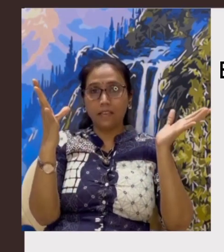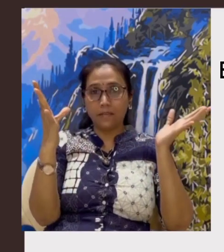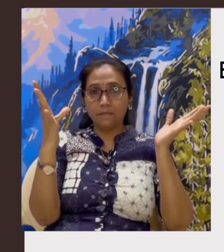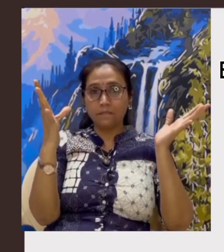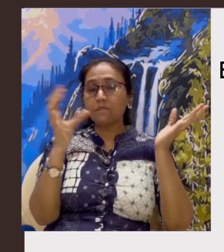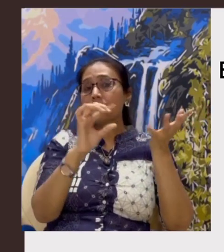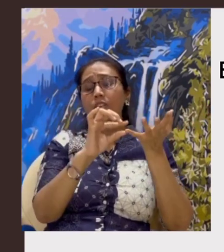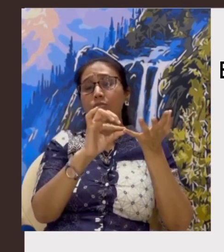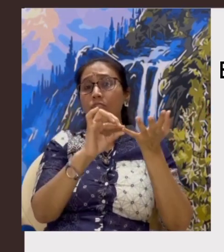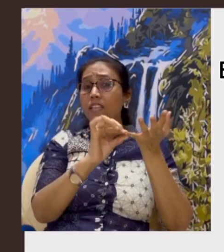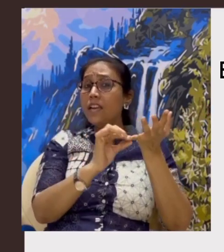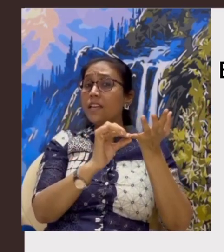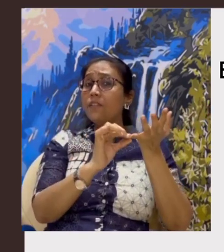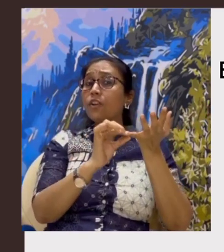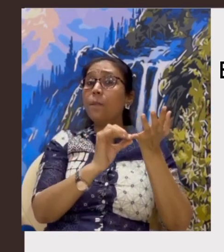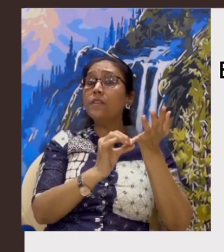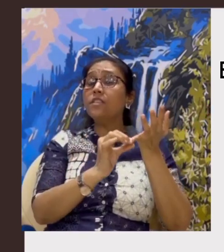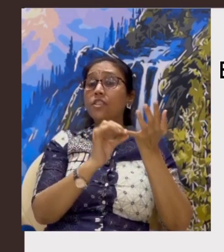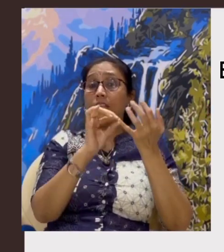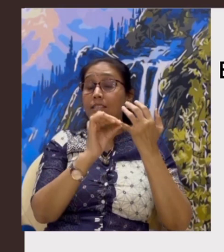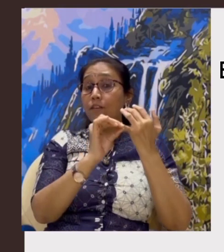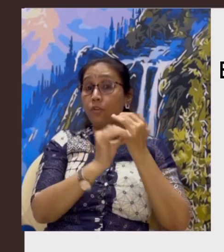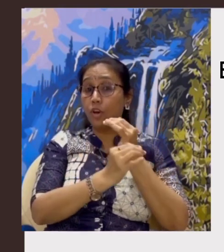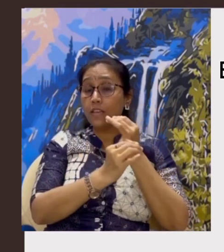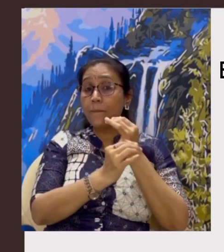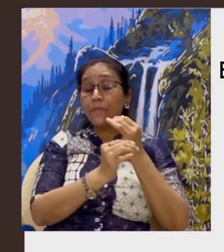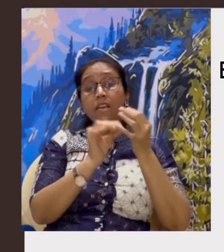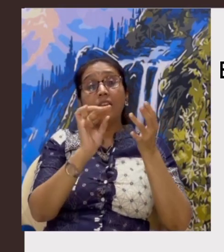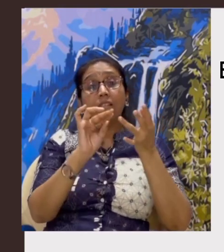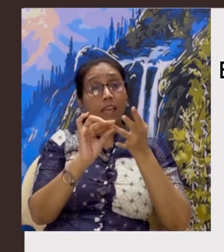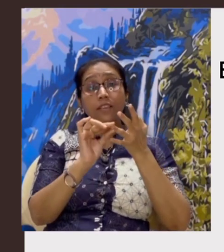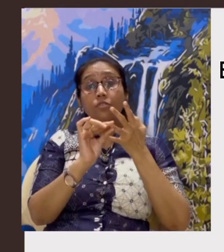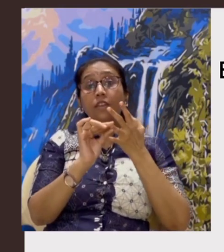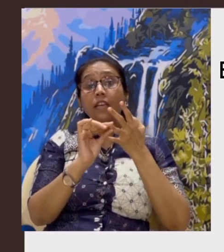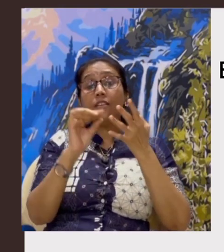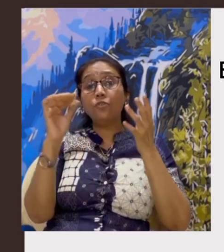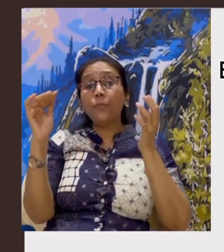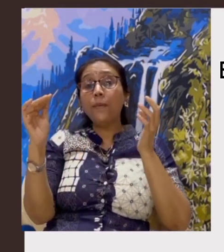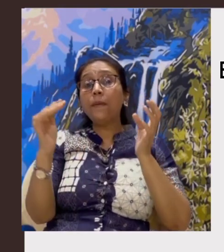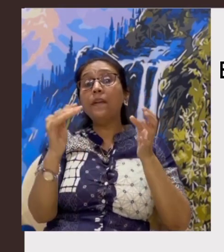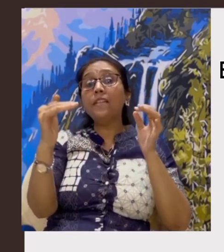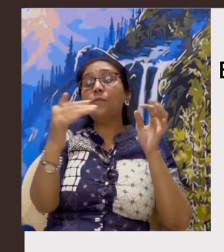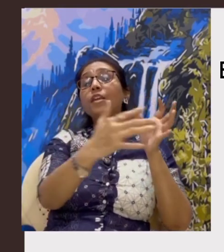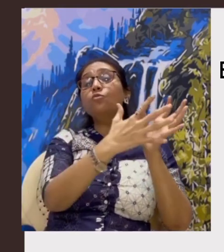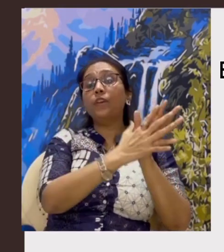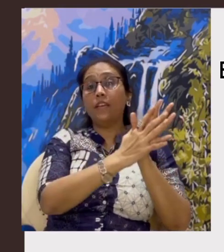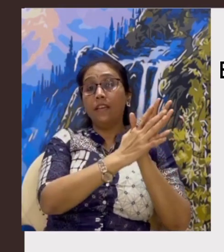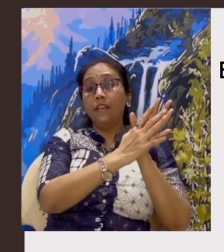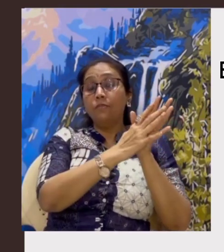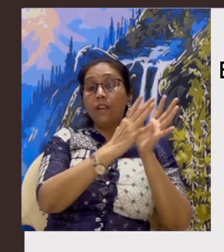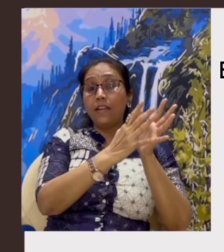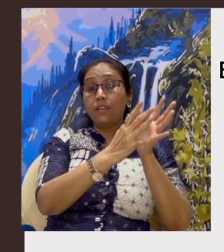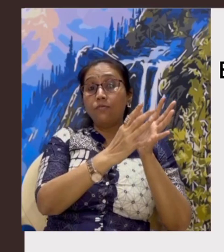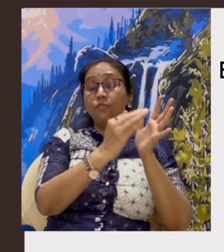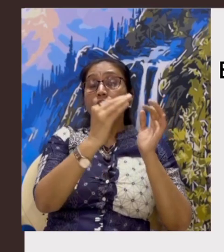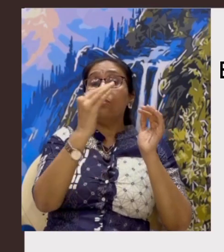था। सो इन एडिक्वेट कॉम्पनसेशन ये इसका फ्लॉ था। सेकेंड जो था कि जो भी पीपल डिस्प्लेस हुए हैं वो